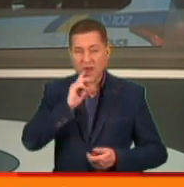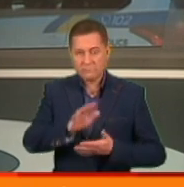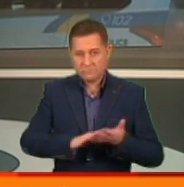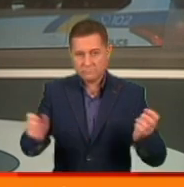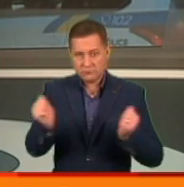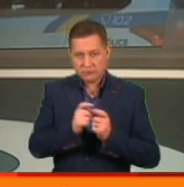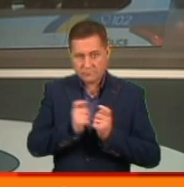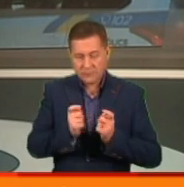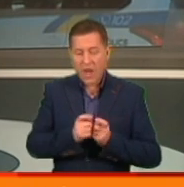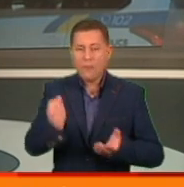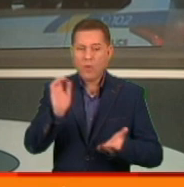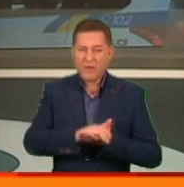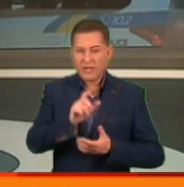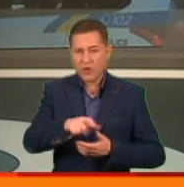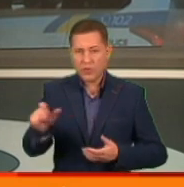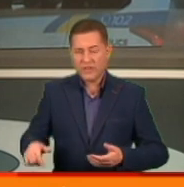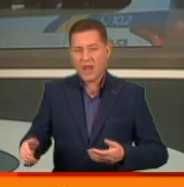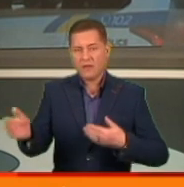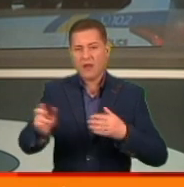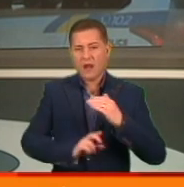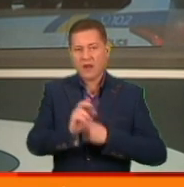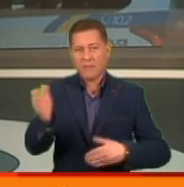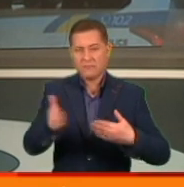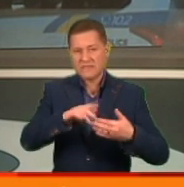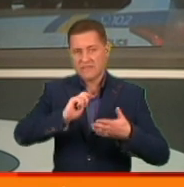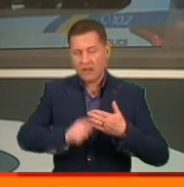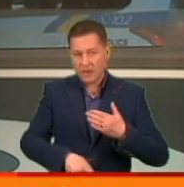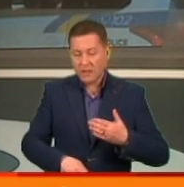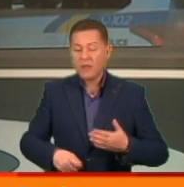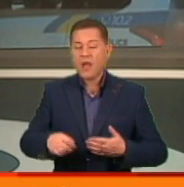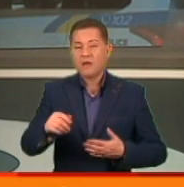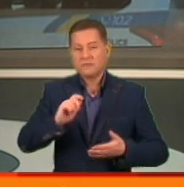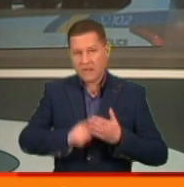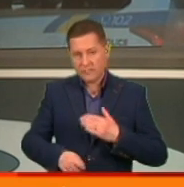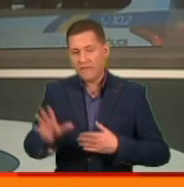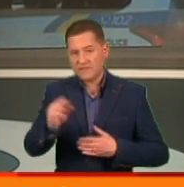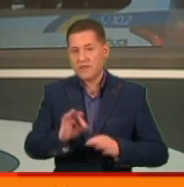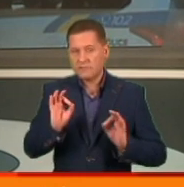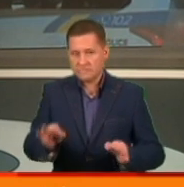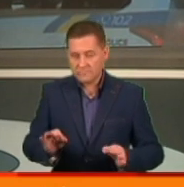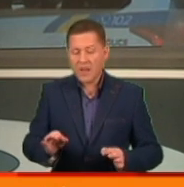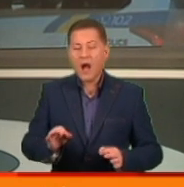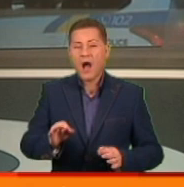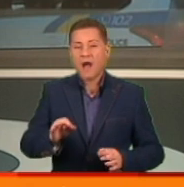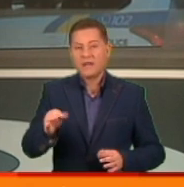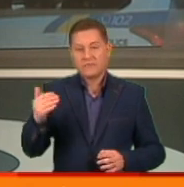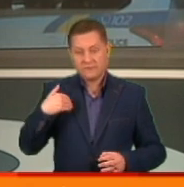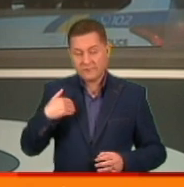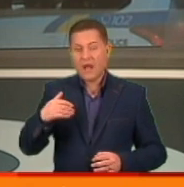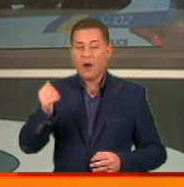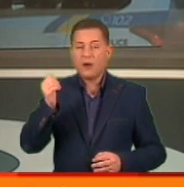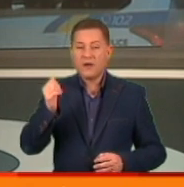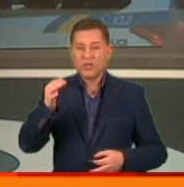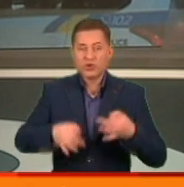аби помирити людей. Тоді храм опечатали. Поки він стояв замкненим, все було спокійно. Але днями суд дав дозвіл